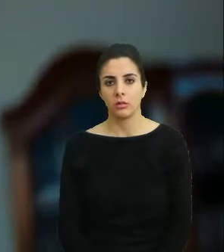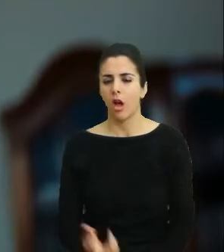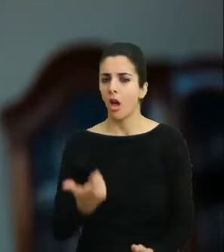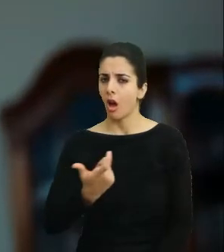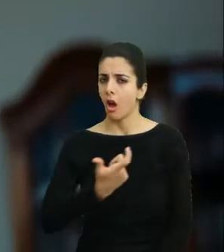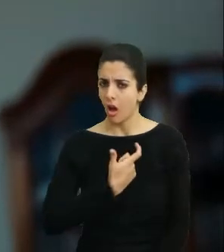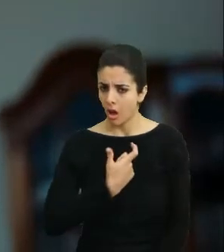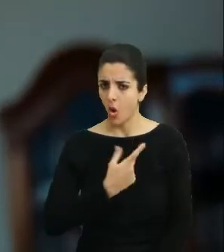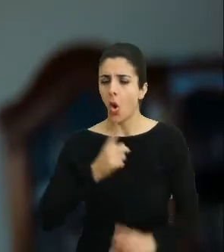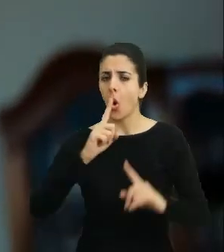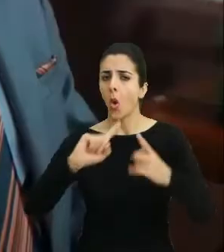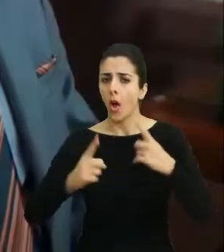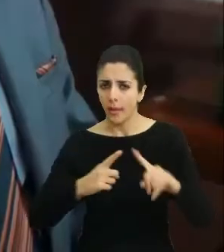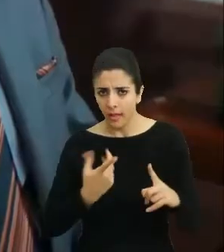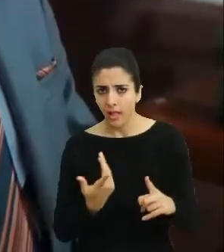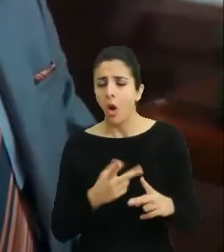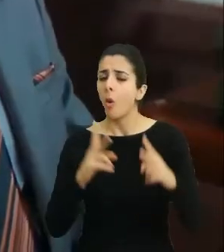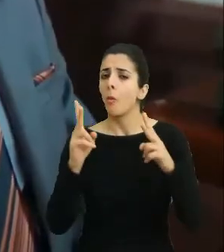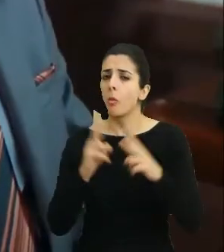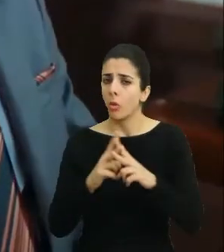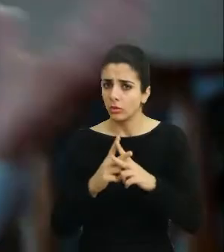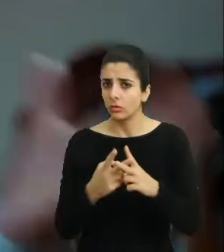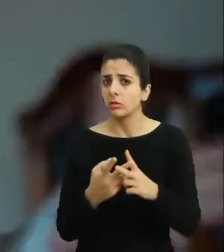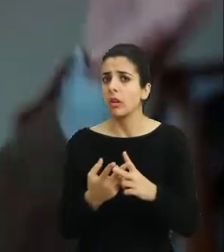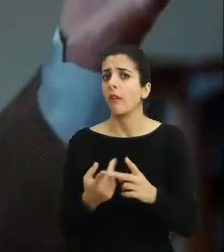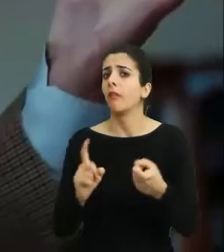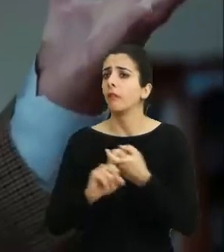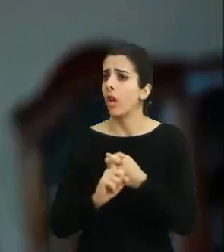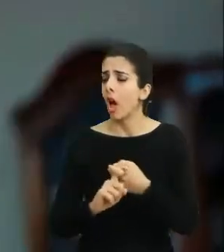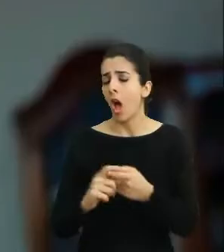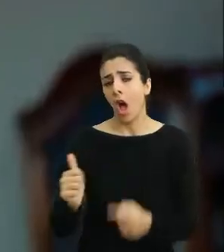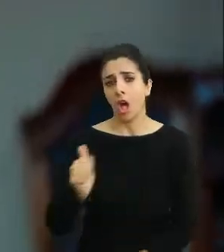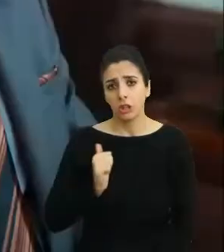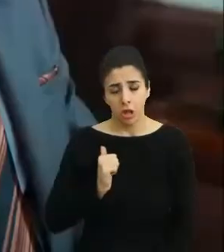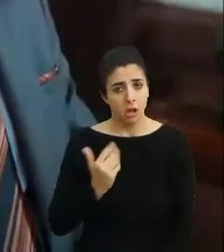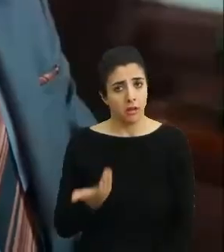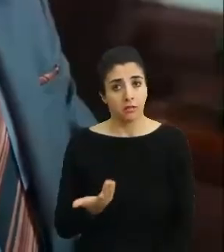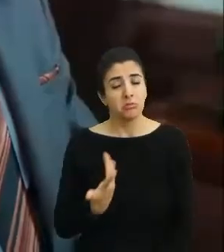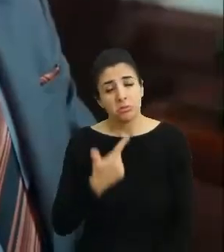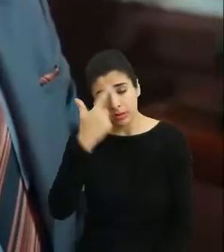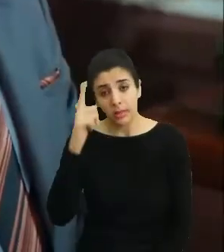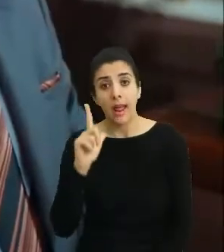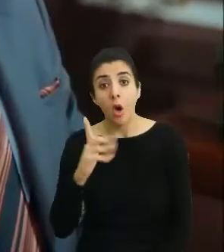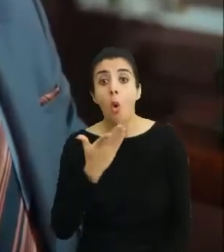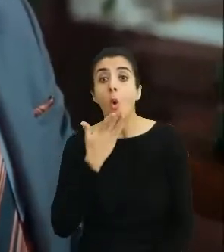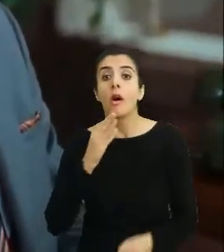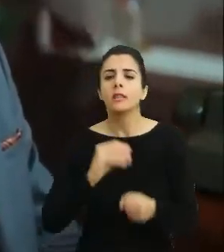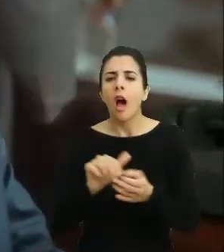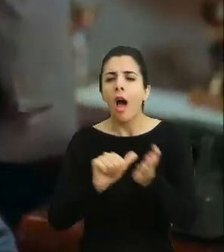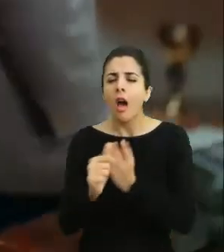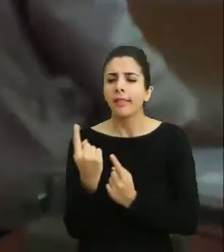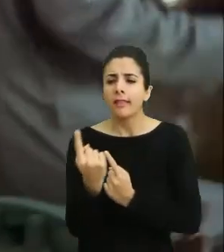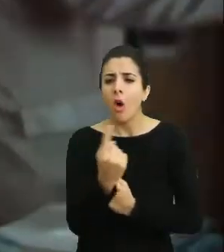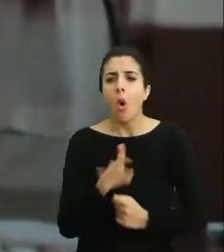Yasalar, yönetmelikler, polis, hatta asker. Gerekirse okulda her